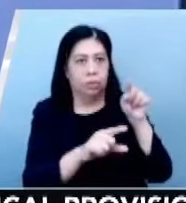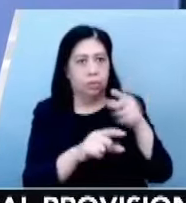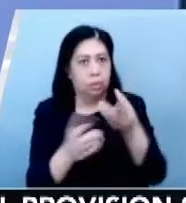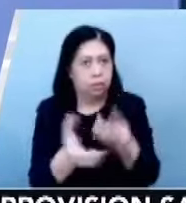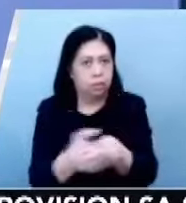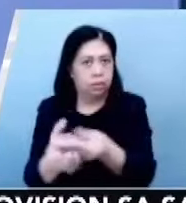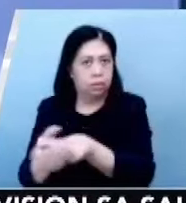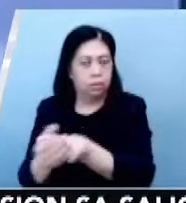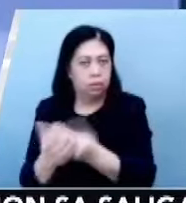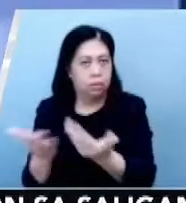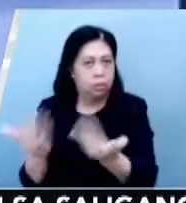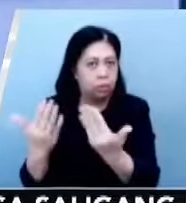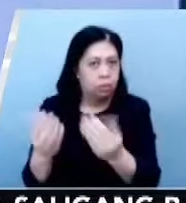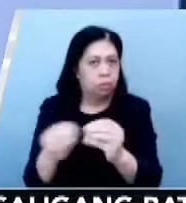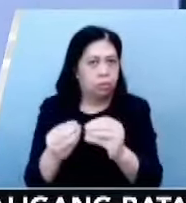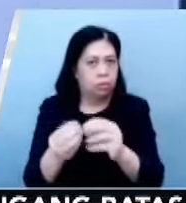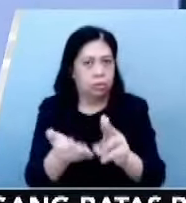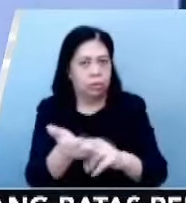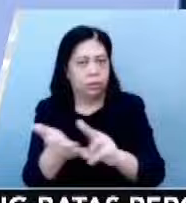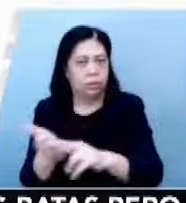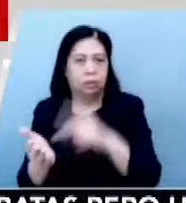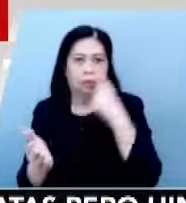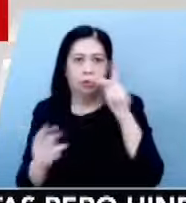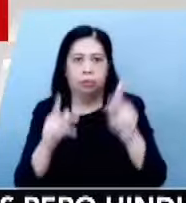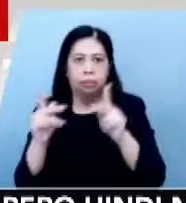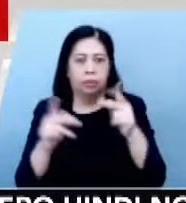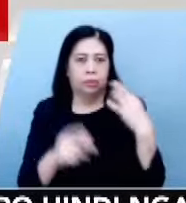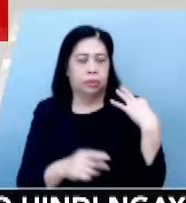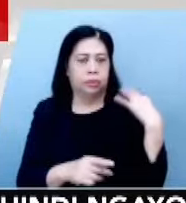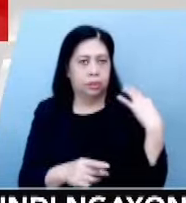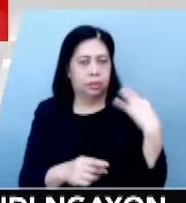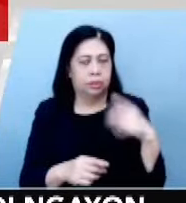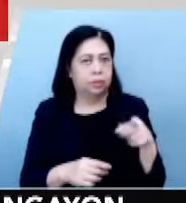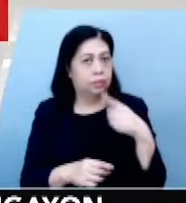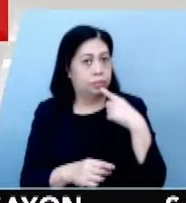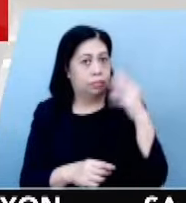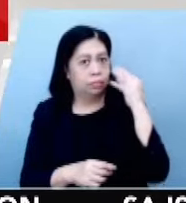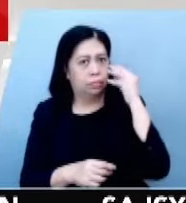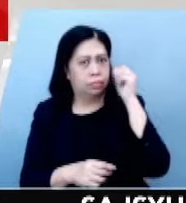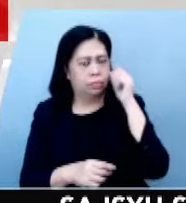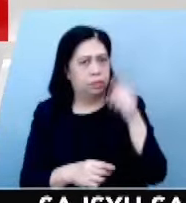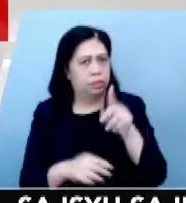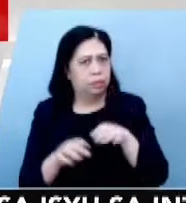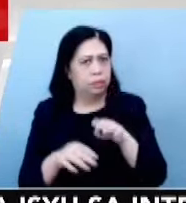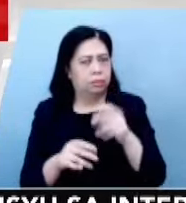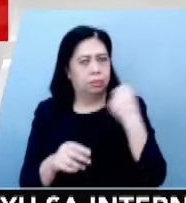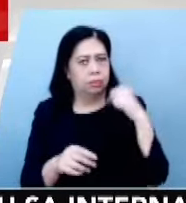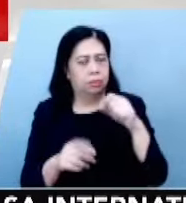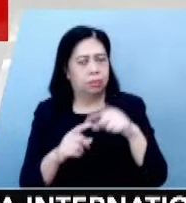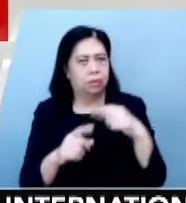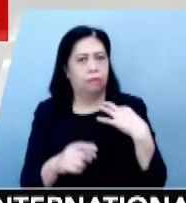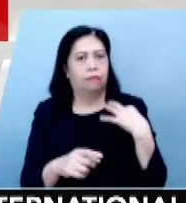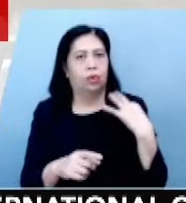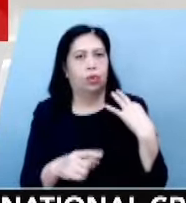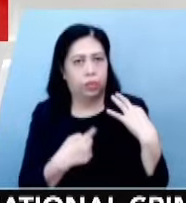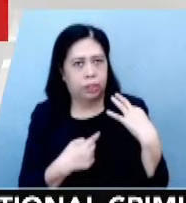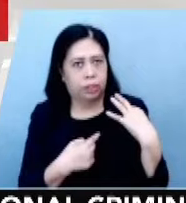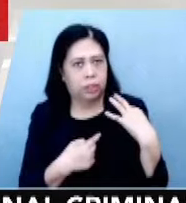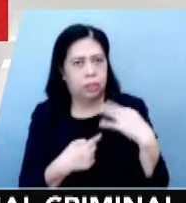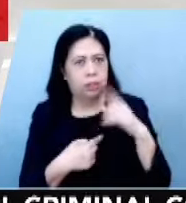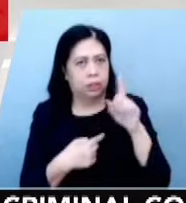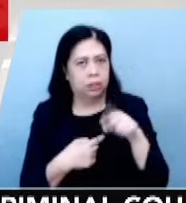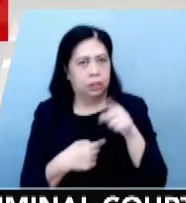makahikayat ng lalagda para sa People's Initiative. Di niya ang ganitong hakbang ay paglabag sa voluntaryong partisipasyon at isang